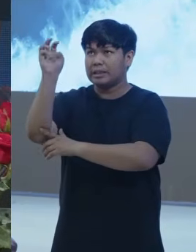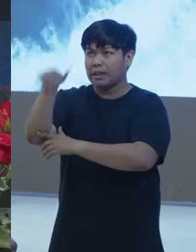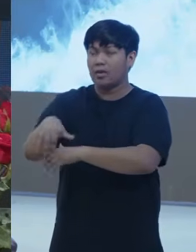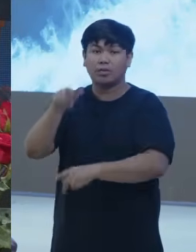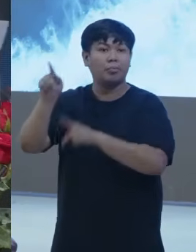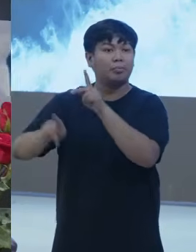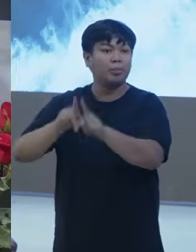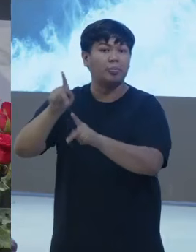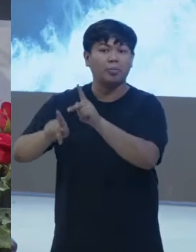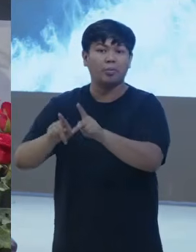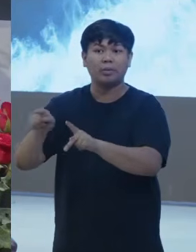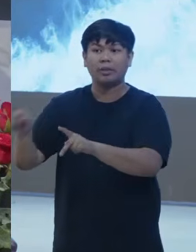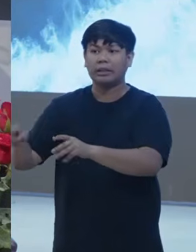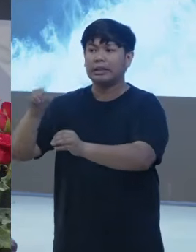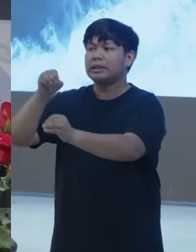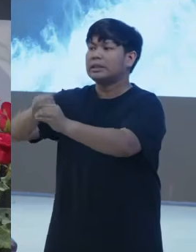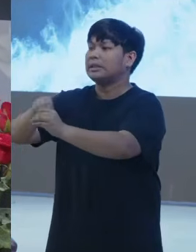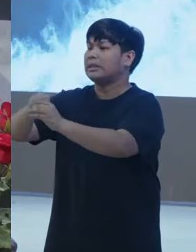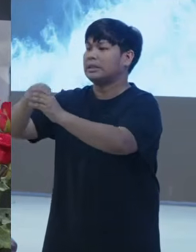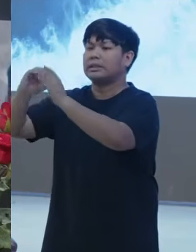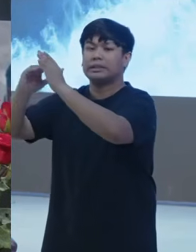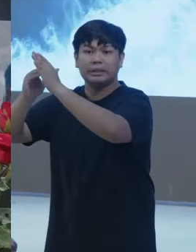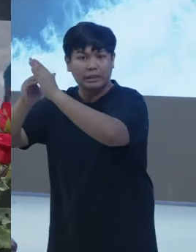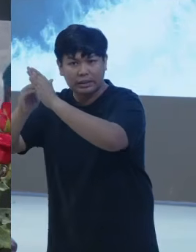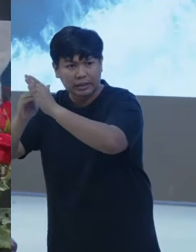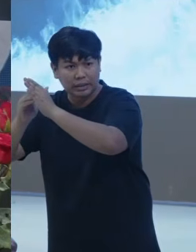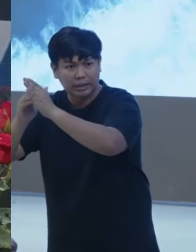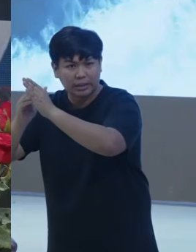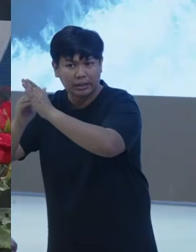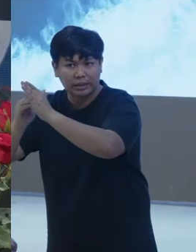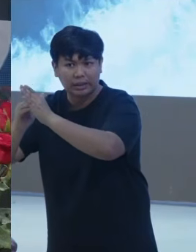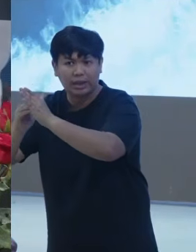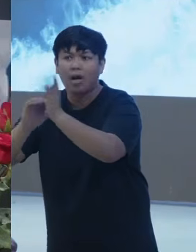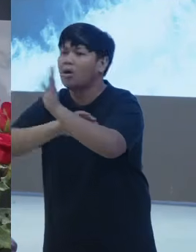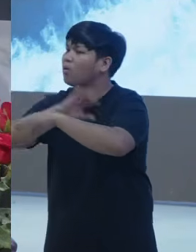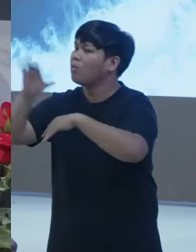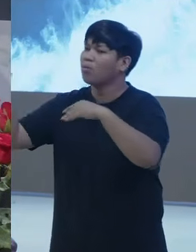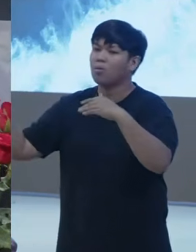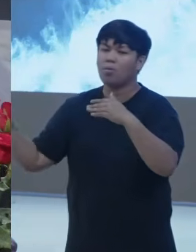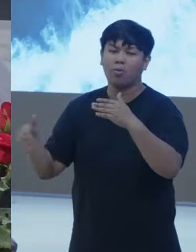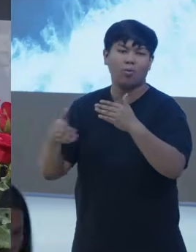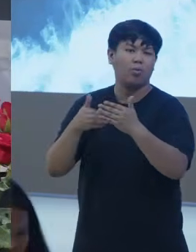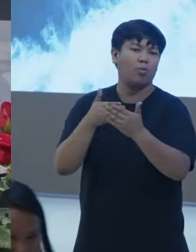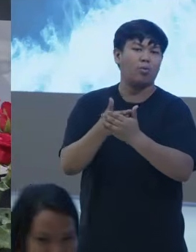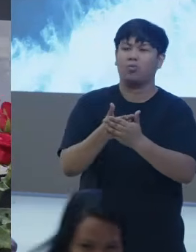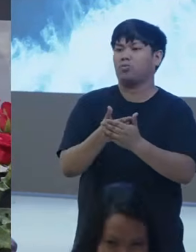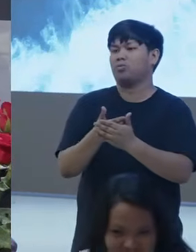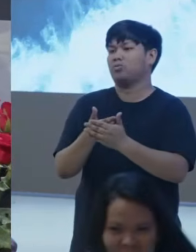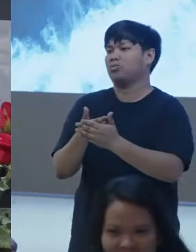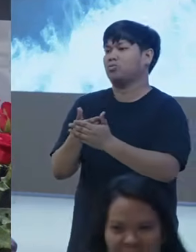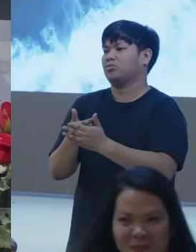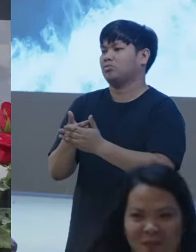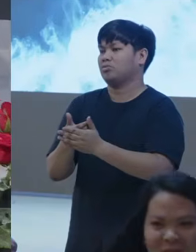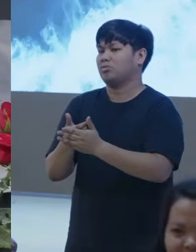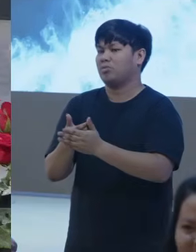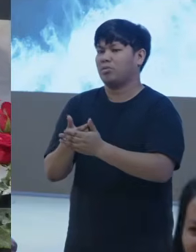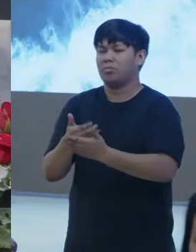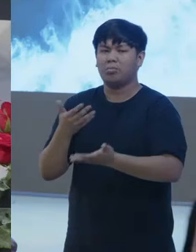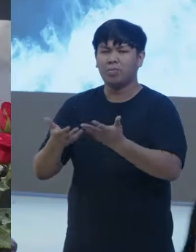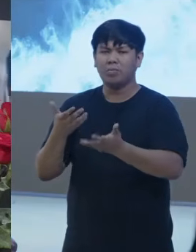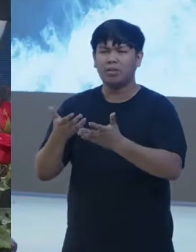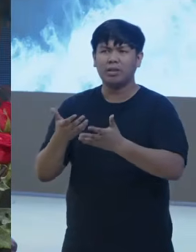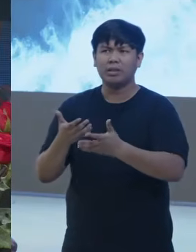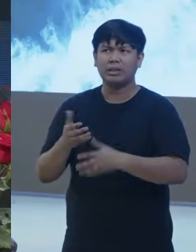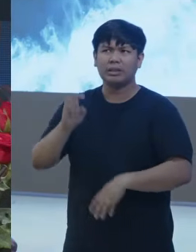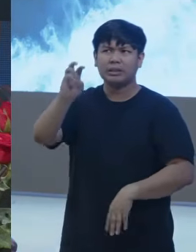360,000 ang tao sa Nineveh. Hindi lamang naman sila lang ang sanggol. May mga kapatid yon. So ang estimate ng